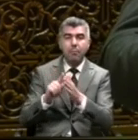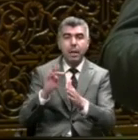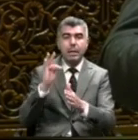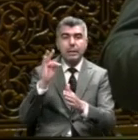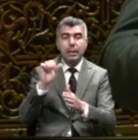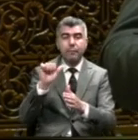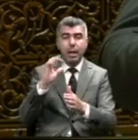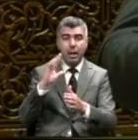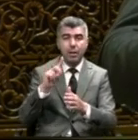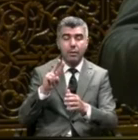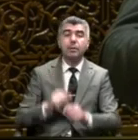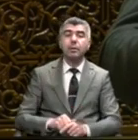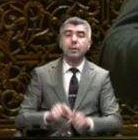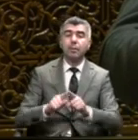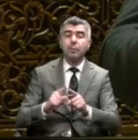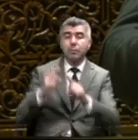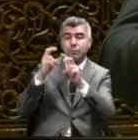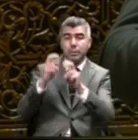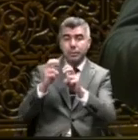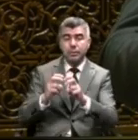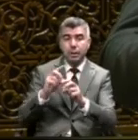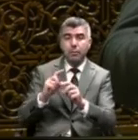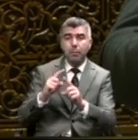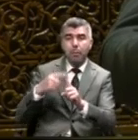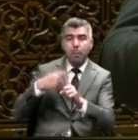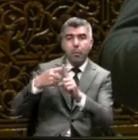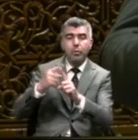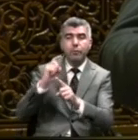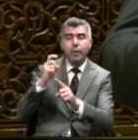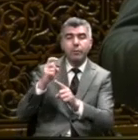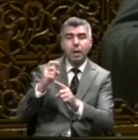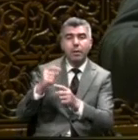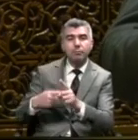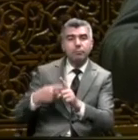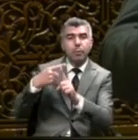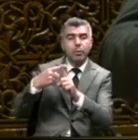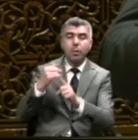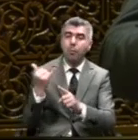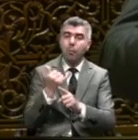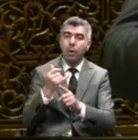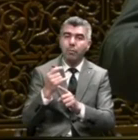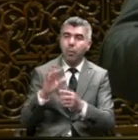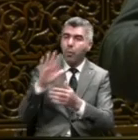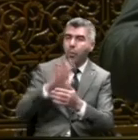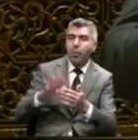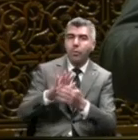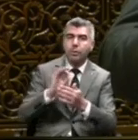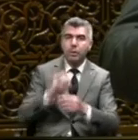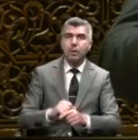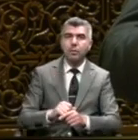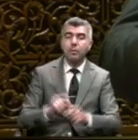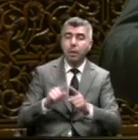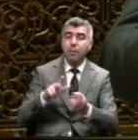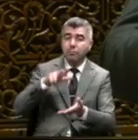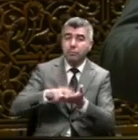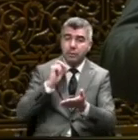خفض الضريبه على الدخل ثالثا الزياده في الاجور بما يتناسب والزياده في الاسعار وهنا لا يجب الاعتماد